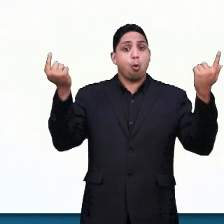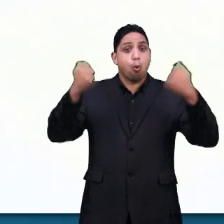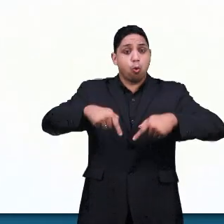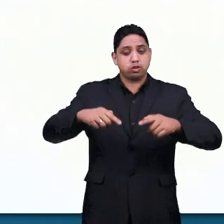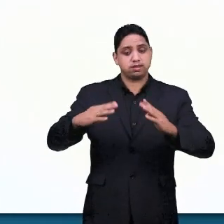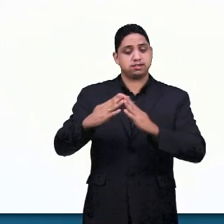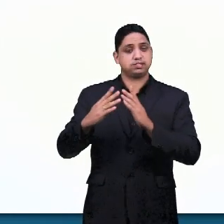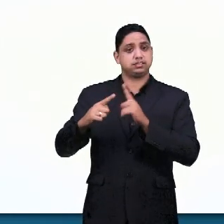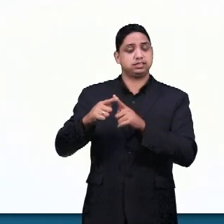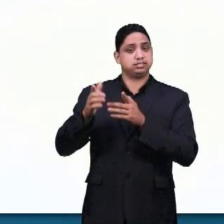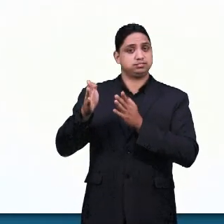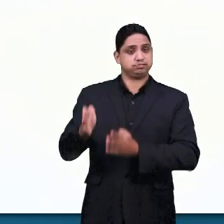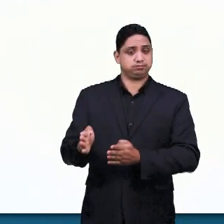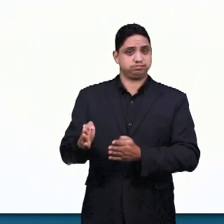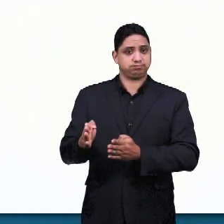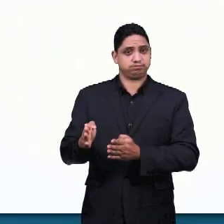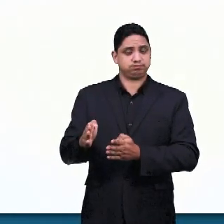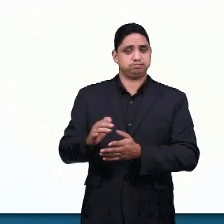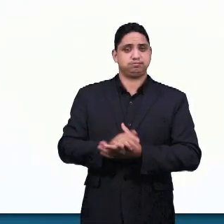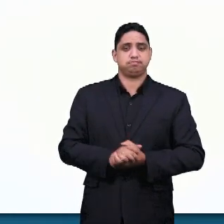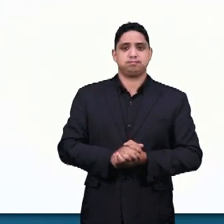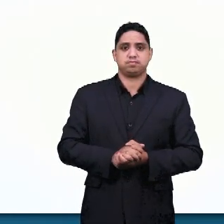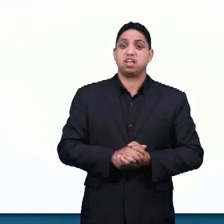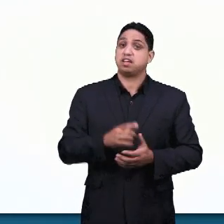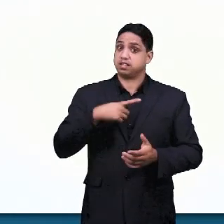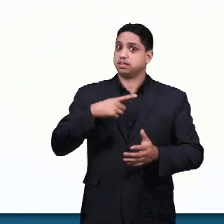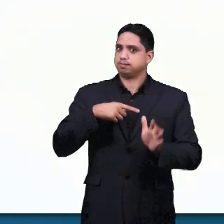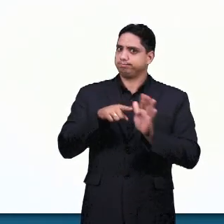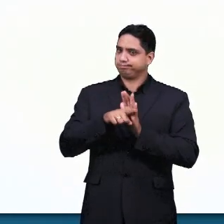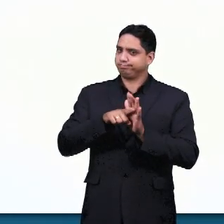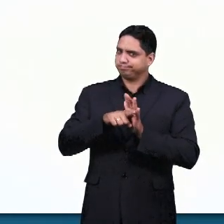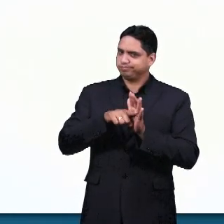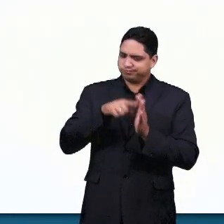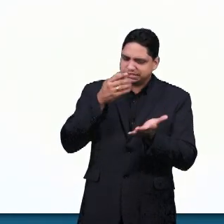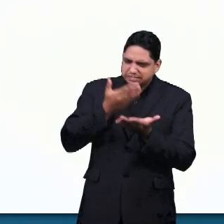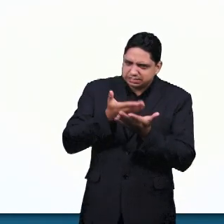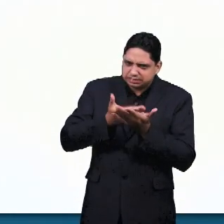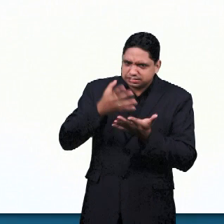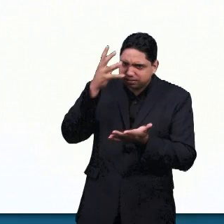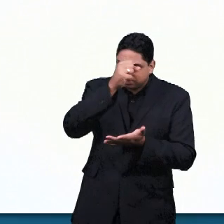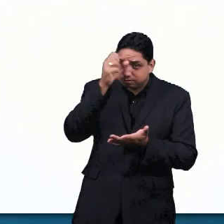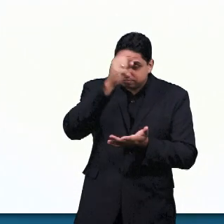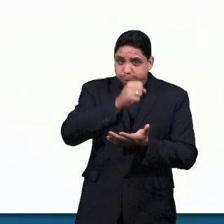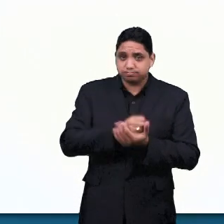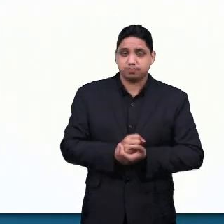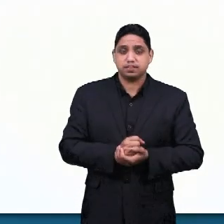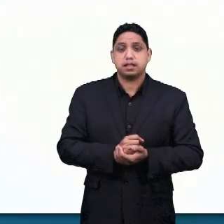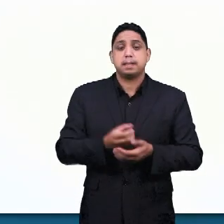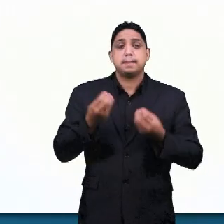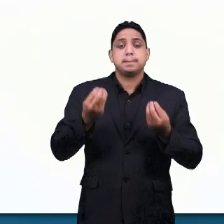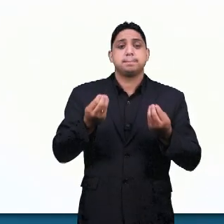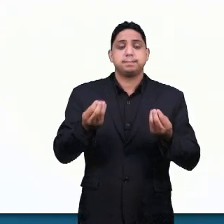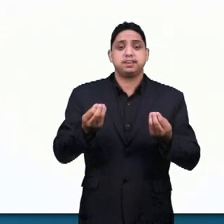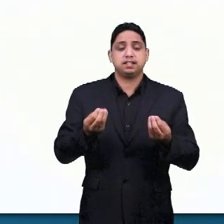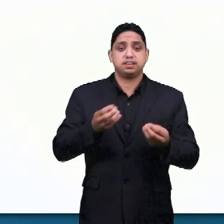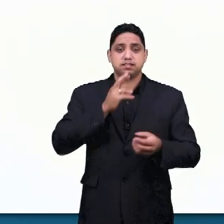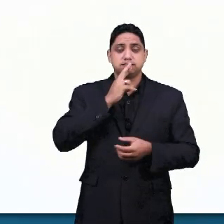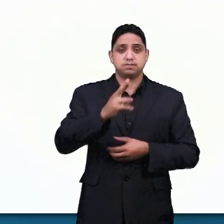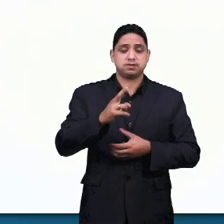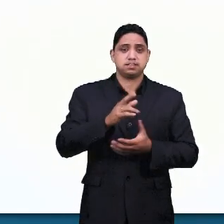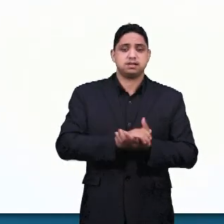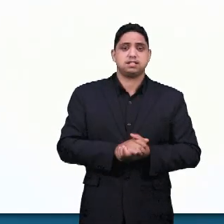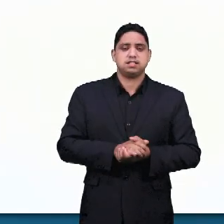toucher l'Église fidèle. On va demander une recherche des frères, une étude, pour répondre à cette question.